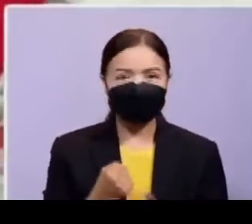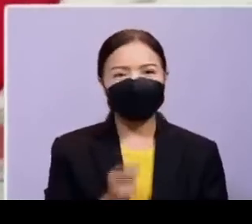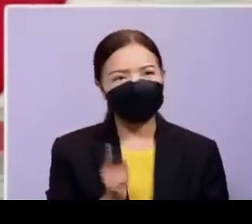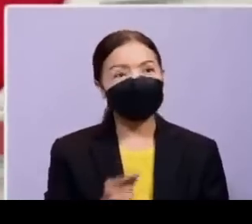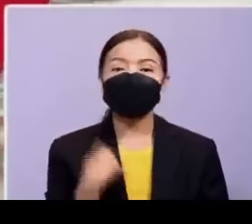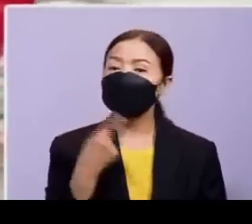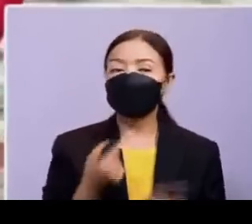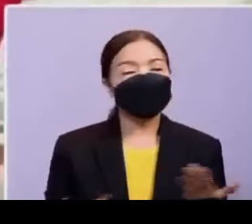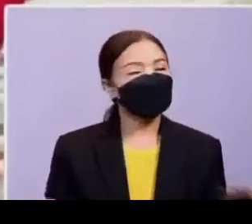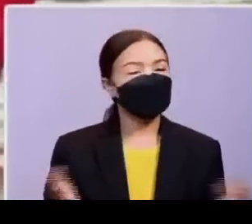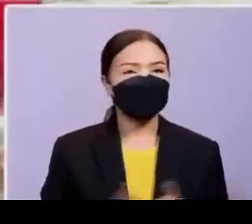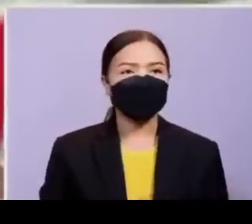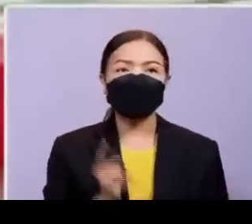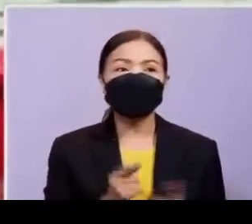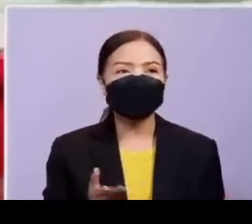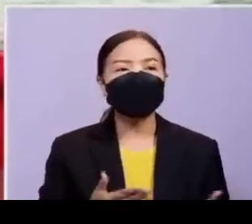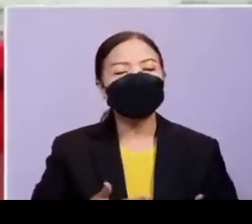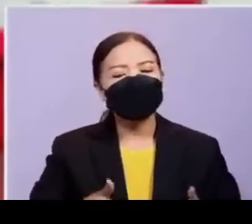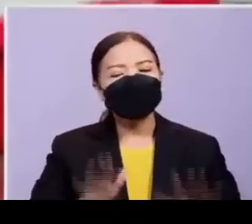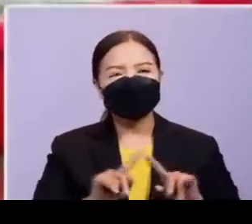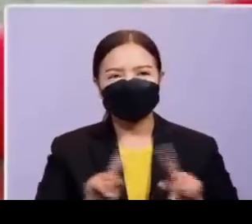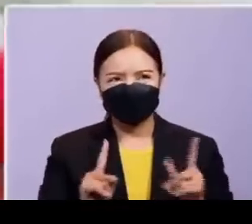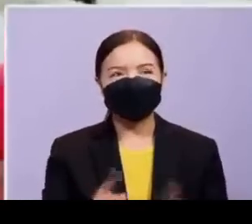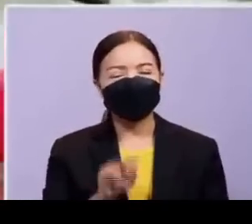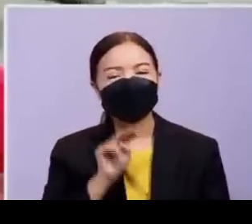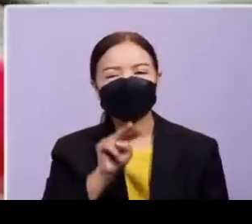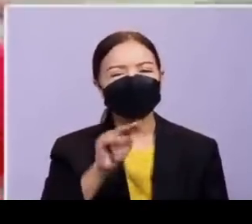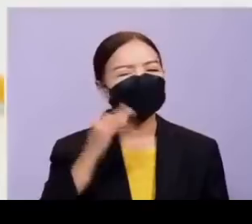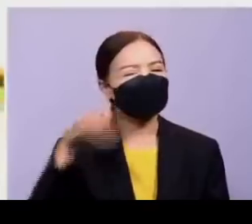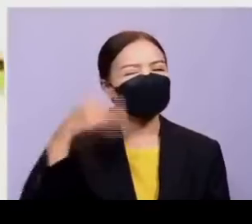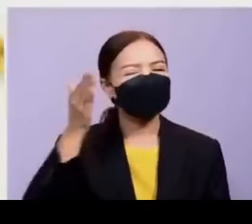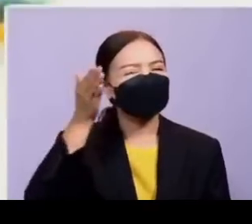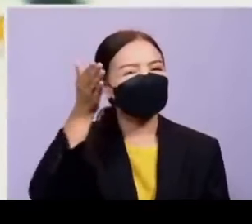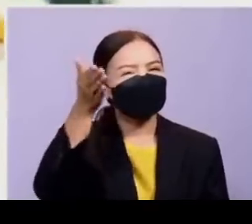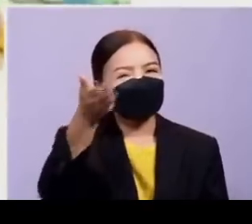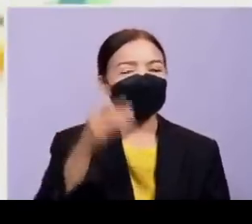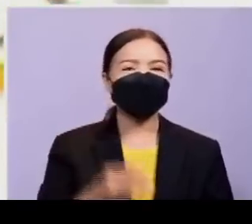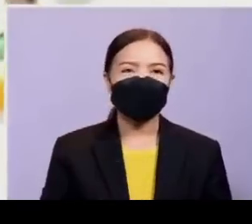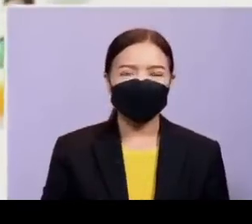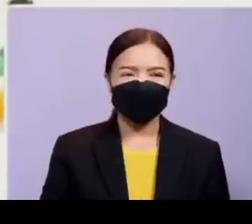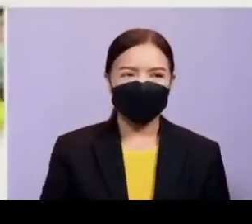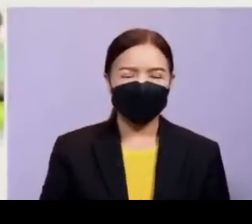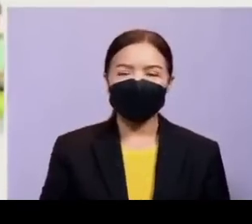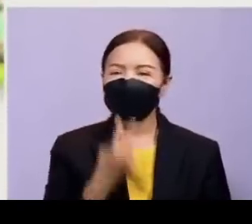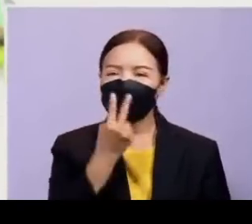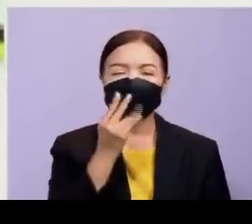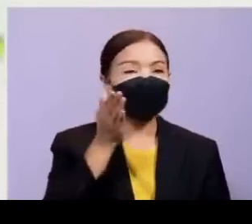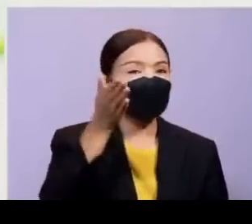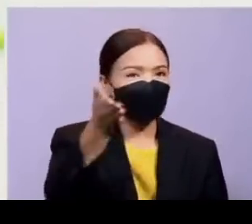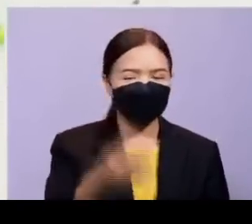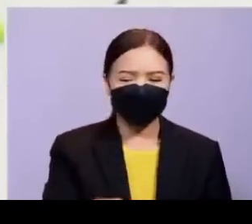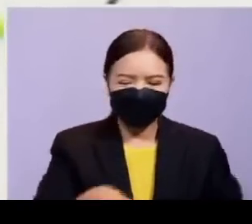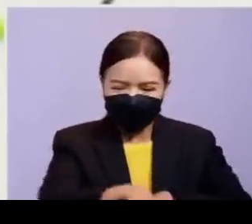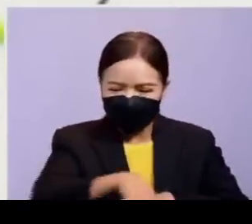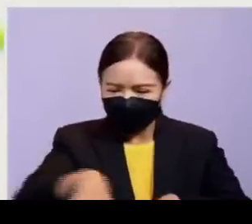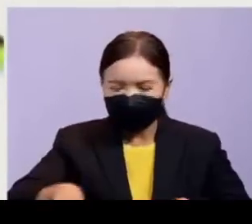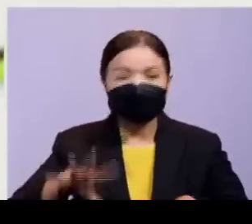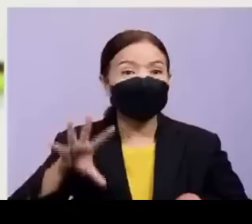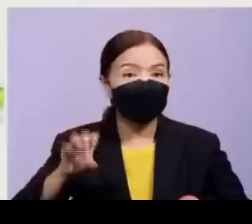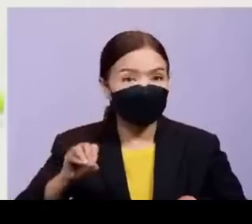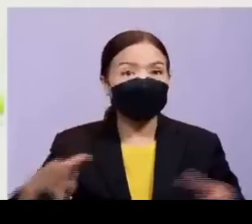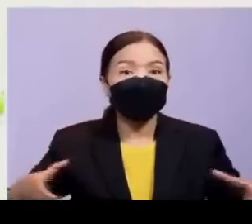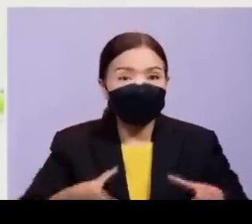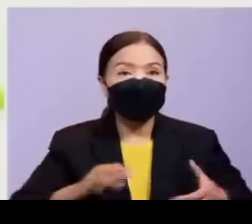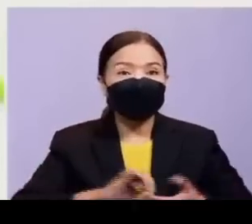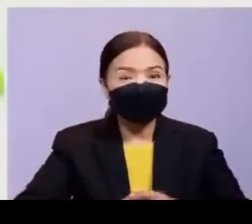ใครจะยังไงเคยเป็นยังไงก็ปล่อยเรามองไปข้างหน้าด้วยกันค่ะทั้งเครือข่ายทั้งภาคีต่างๆร่วมกัน50เขตทำอะไรกัน